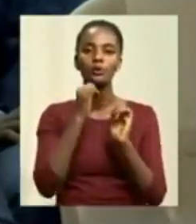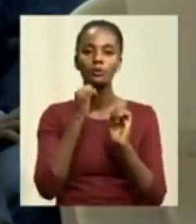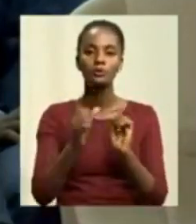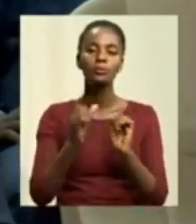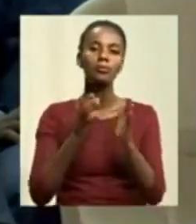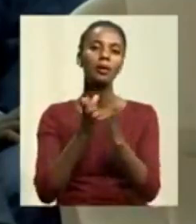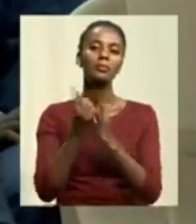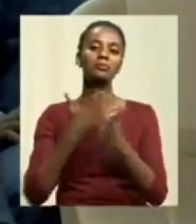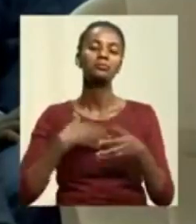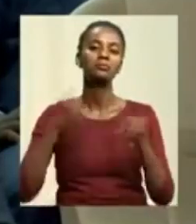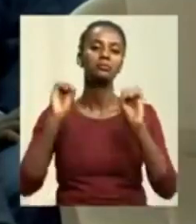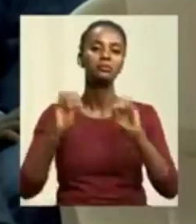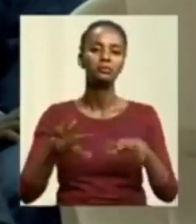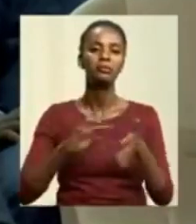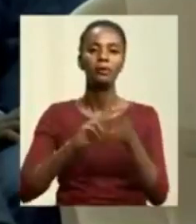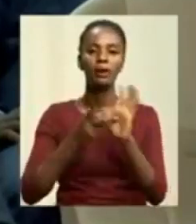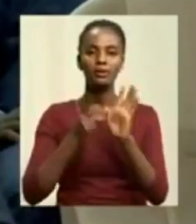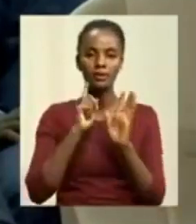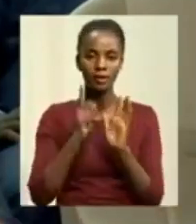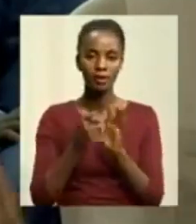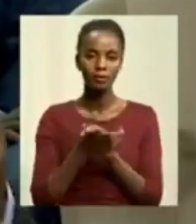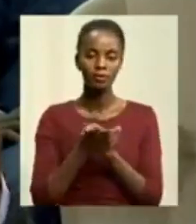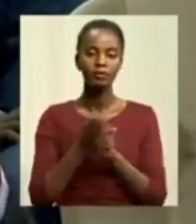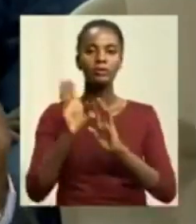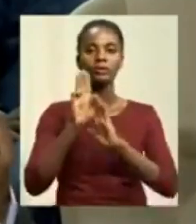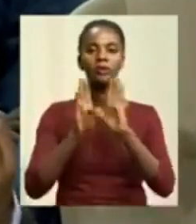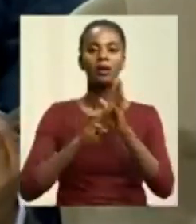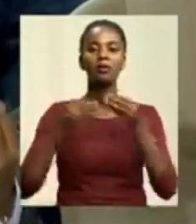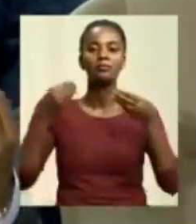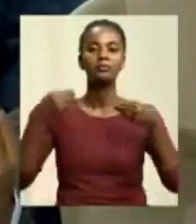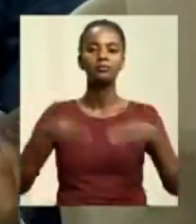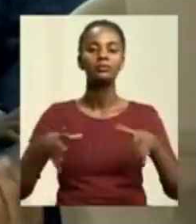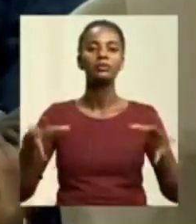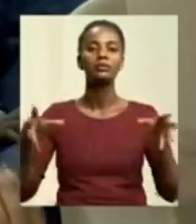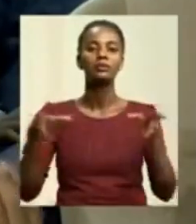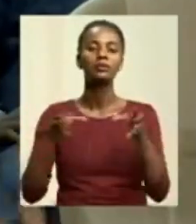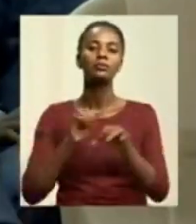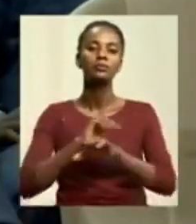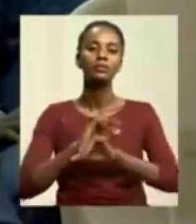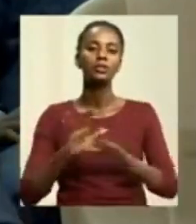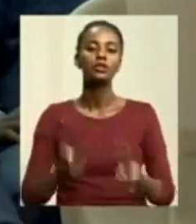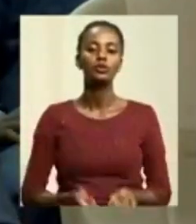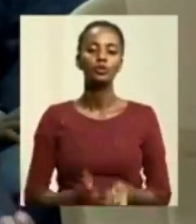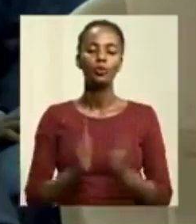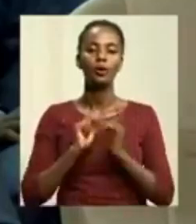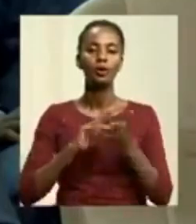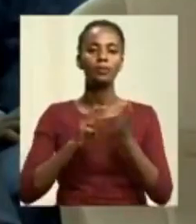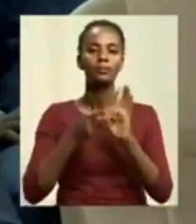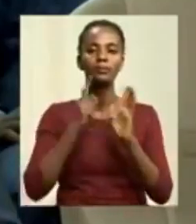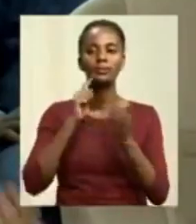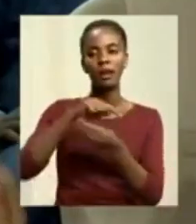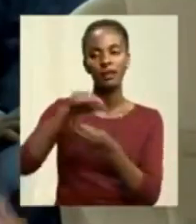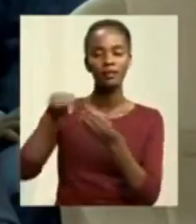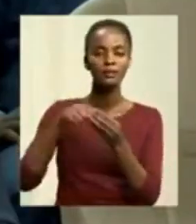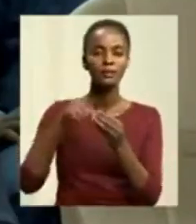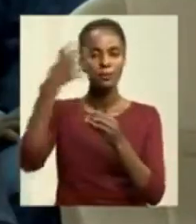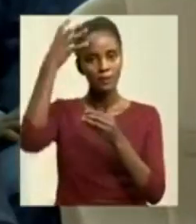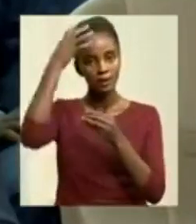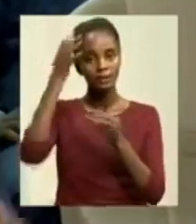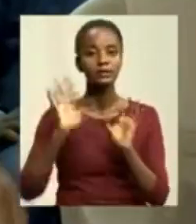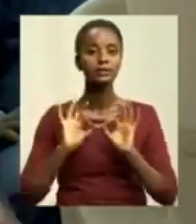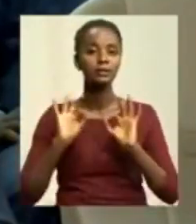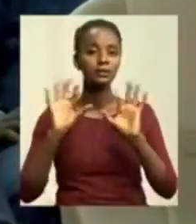መብታችንን ሜዳ ላይ መጣል ማለት ነው። ስርዓት አልበኝነት የሰፈነበት ምድር ይኑረን ማለት ነው። በየአካባቢው መንግስት